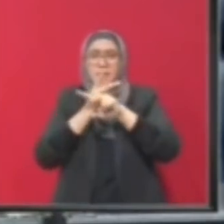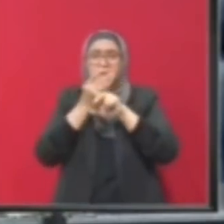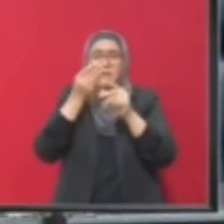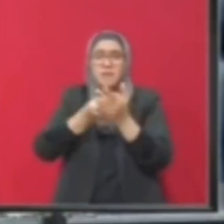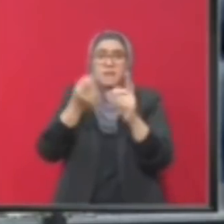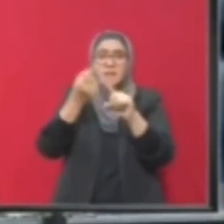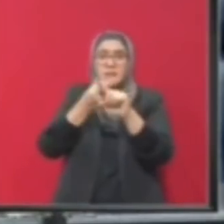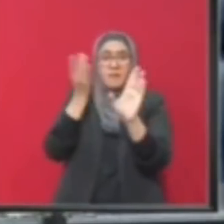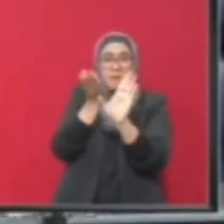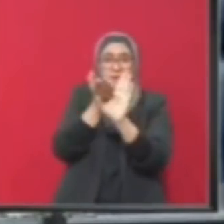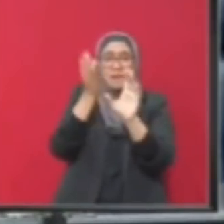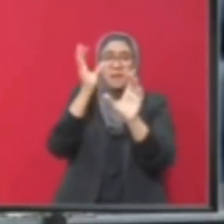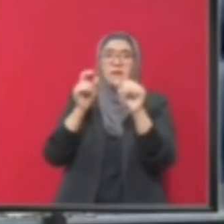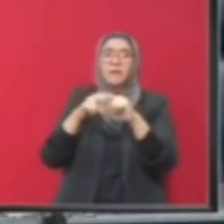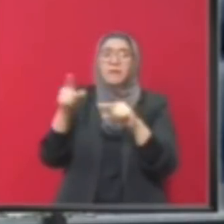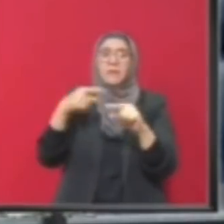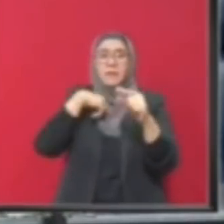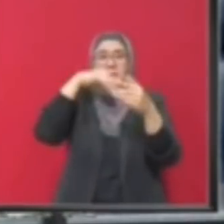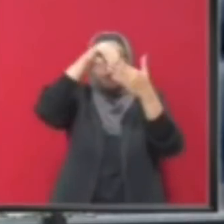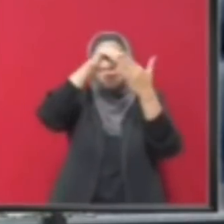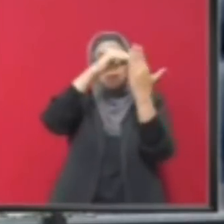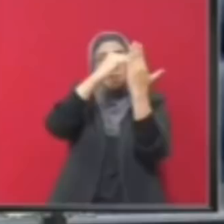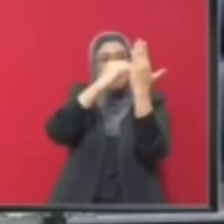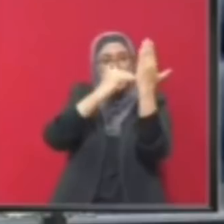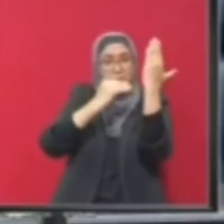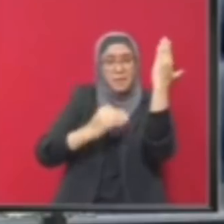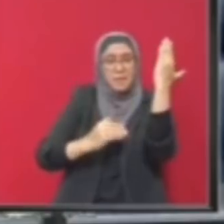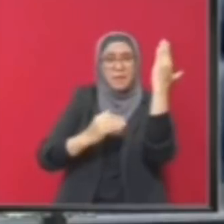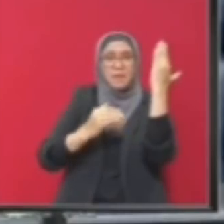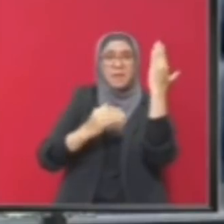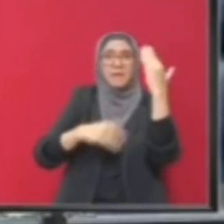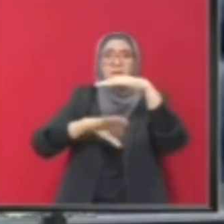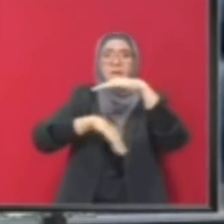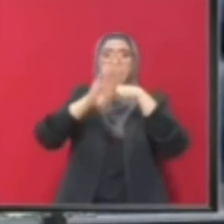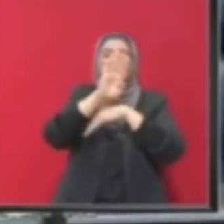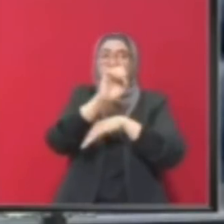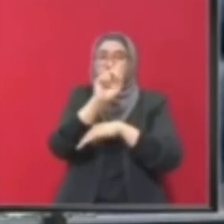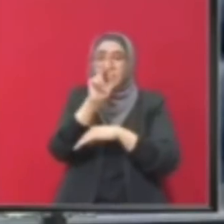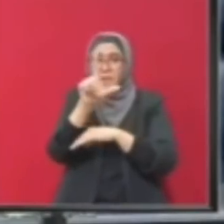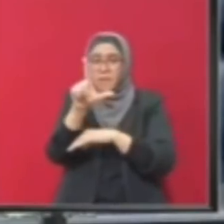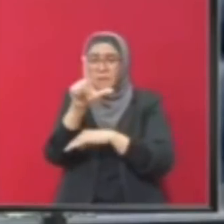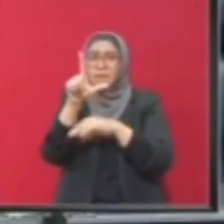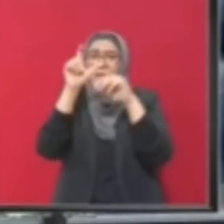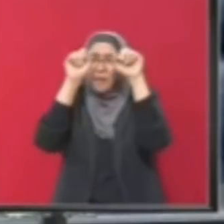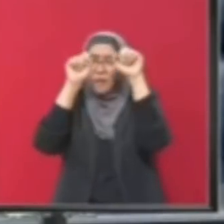registered listed company yang ada daripada bursa saham yang ada, mereka boleh tingkatkan